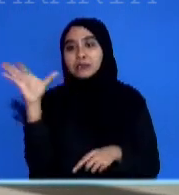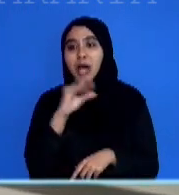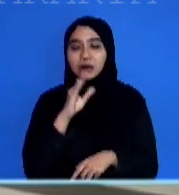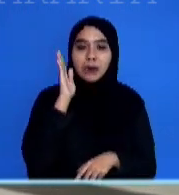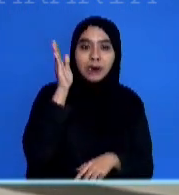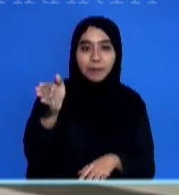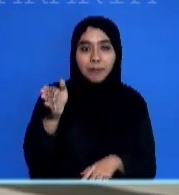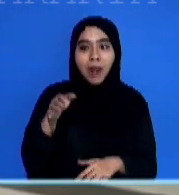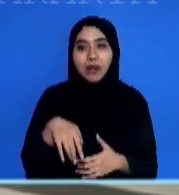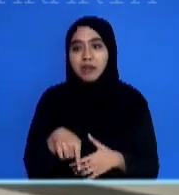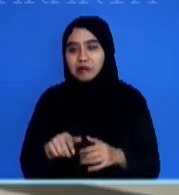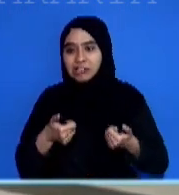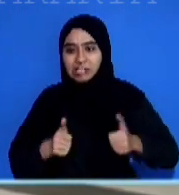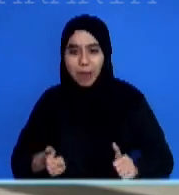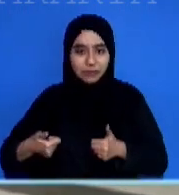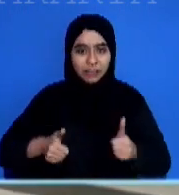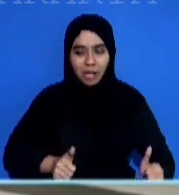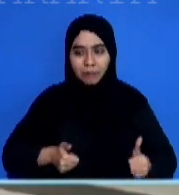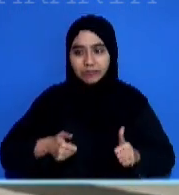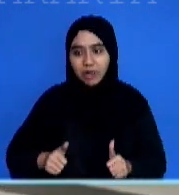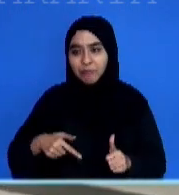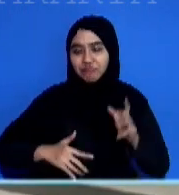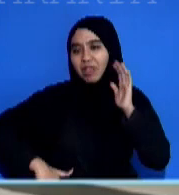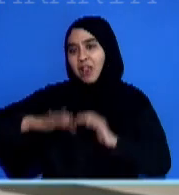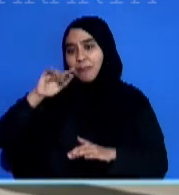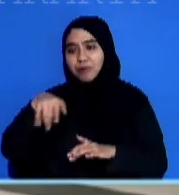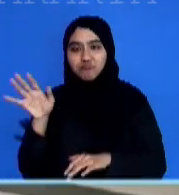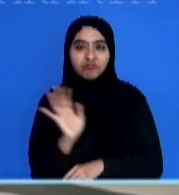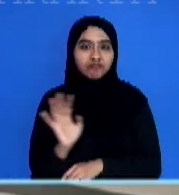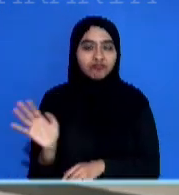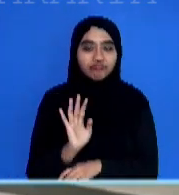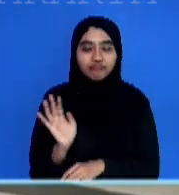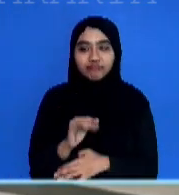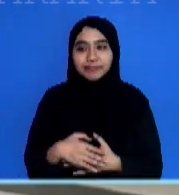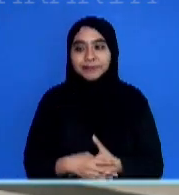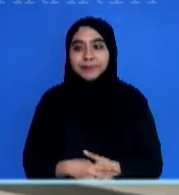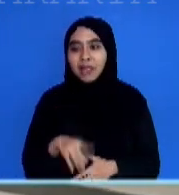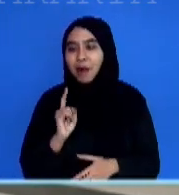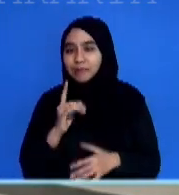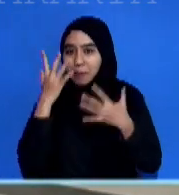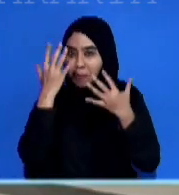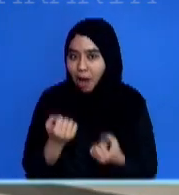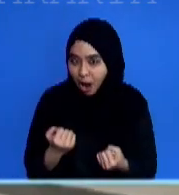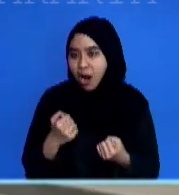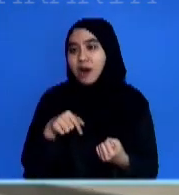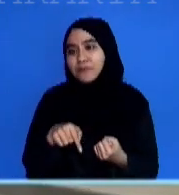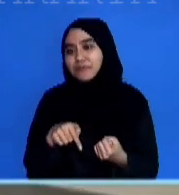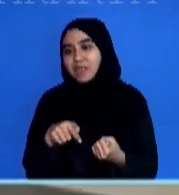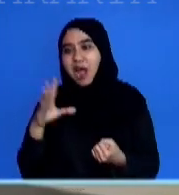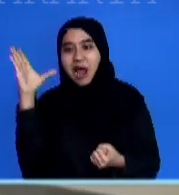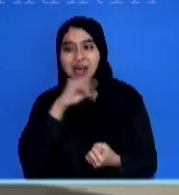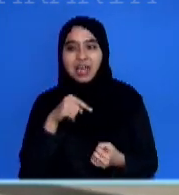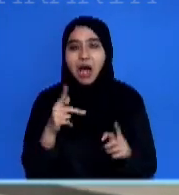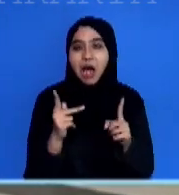Jadi persiapan yang terlalu over juga tidak baik, gitu ya. Nanti malah hari-harinya malah kecapean karena persiapan.